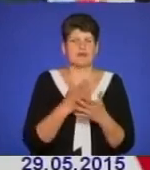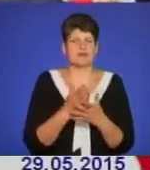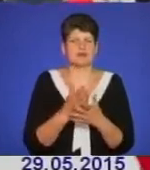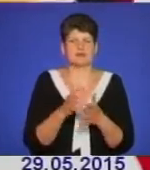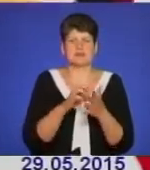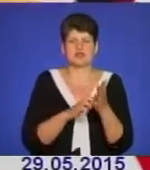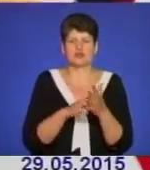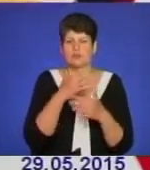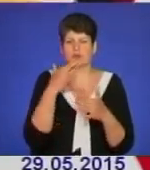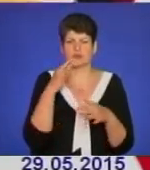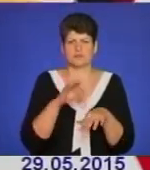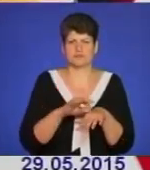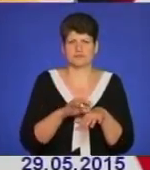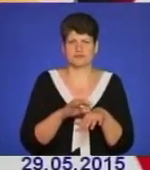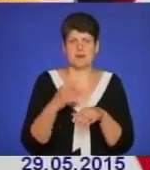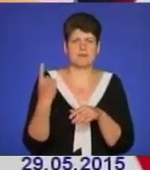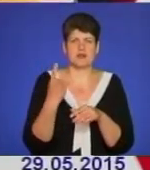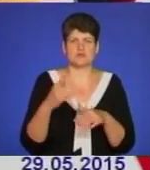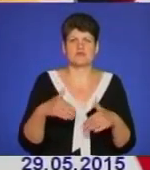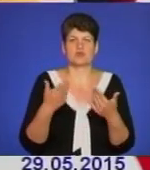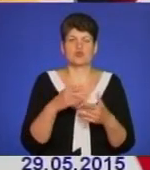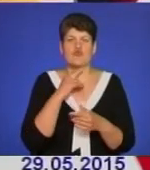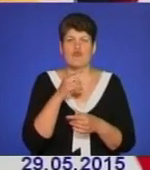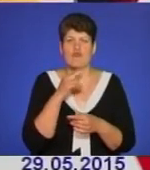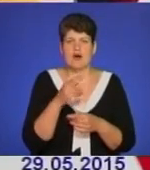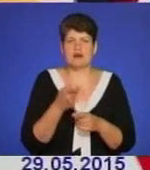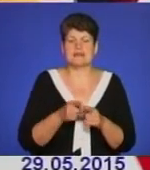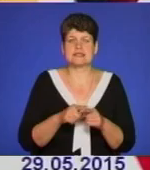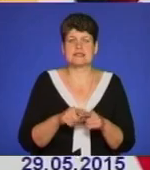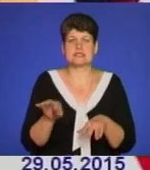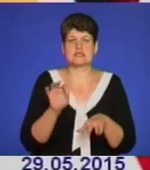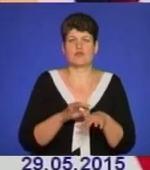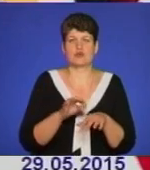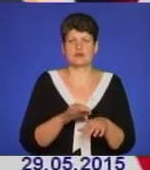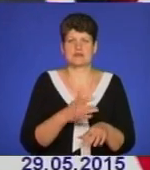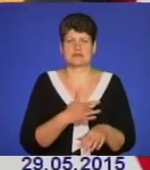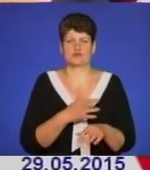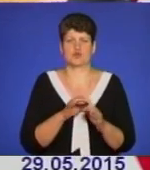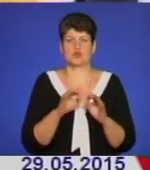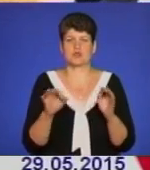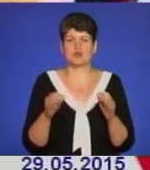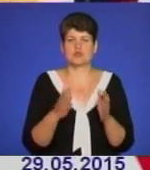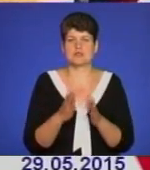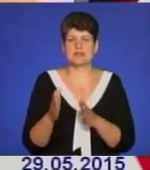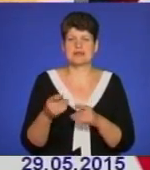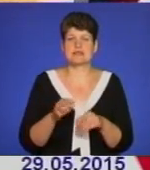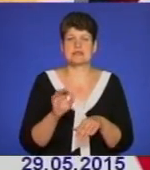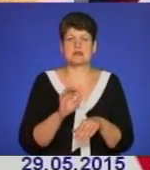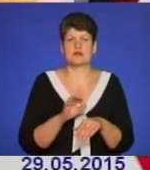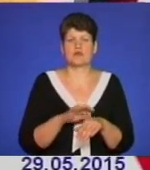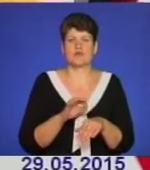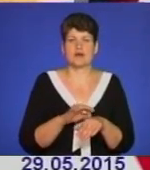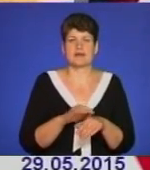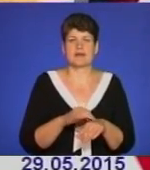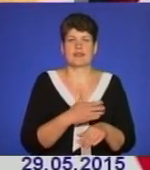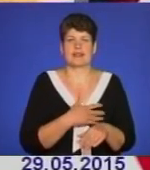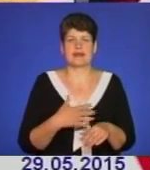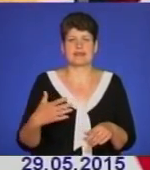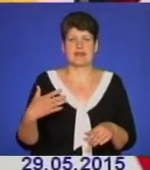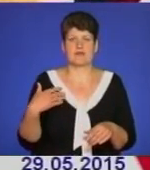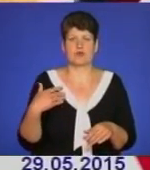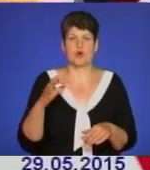недуг. Перше, що звернути увагу, це є захворювання серцево-судинної системи. Друге, це захворювання легеневої системи,